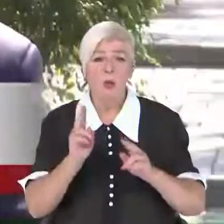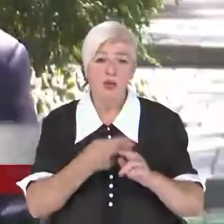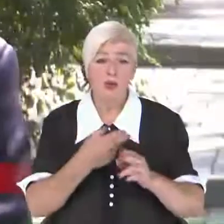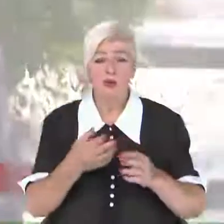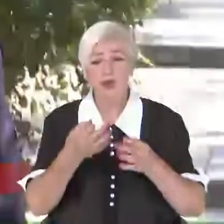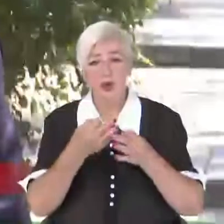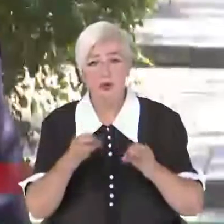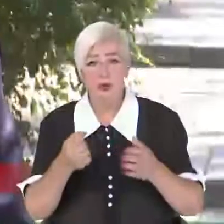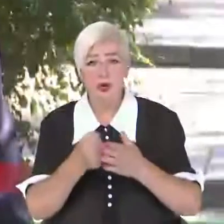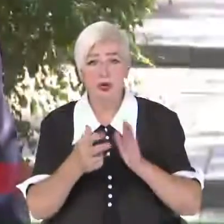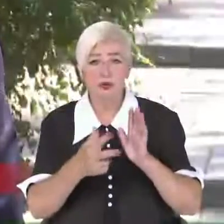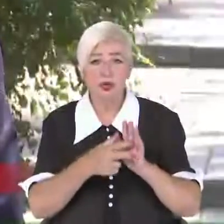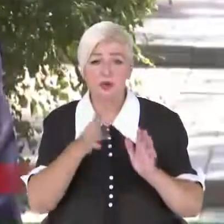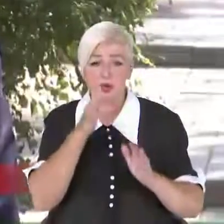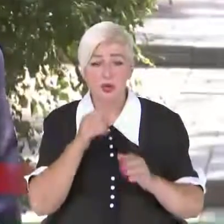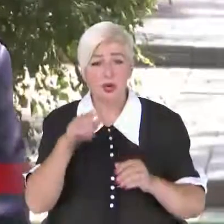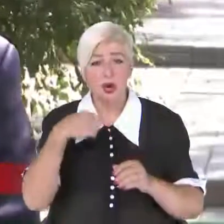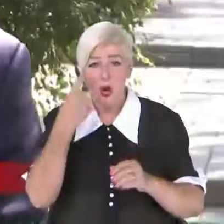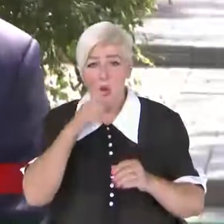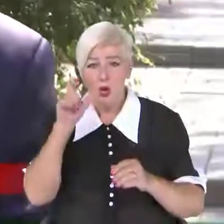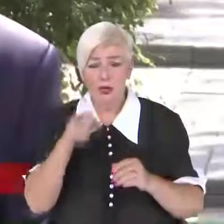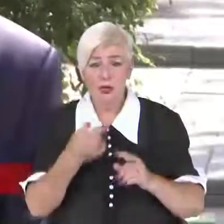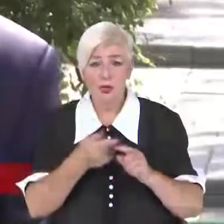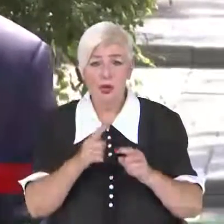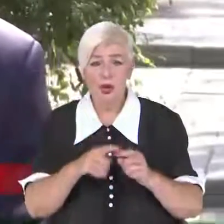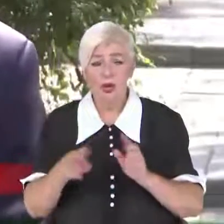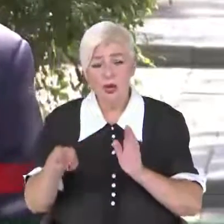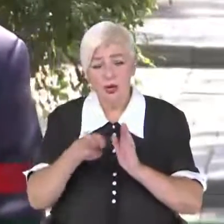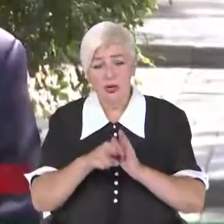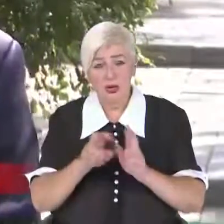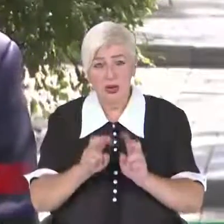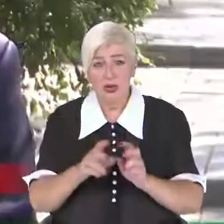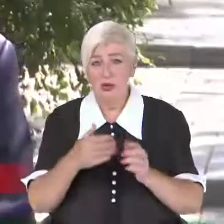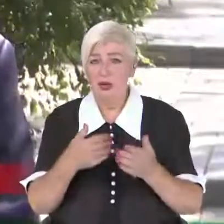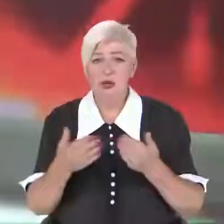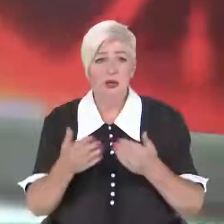8 років. Особа, яка є пасажиром, не має відношення до кримінального провадження.